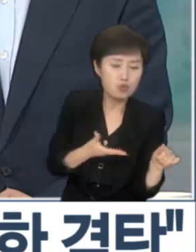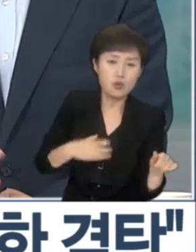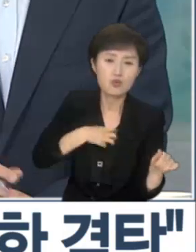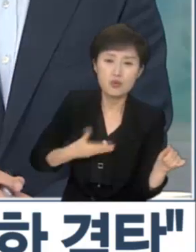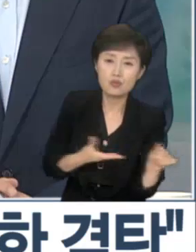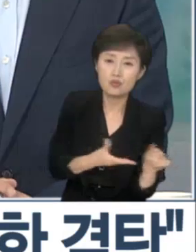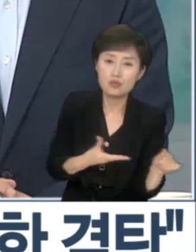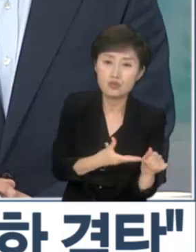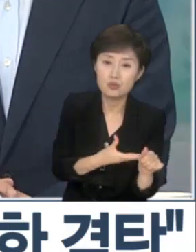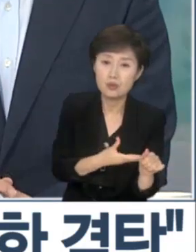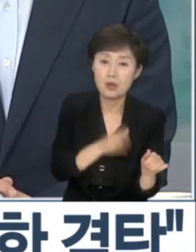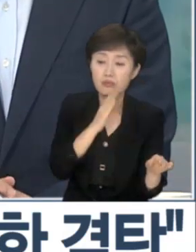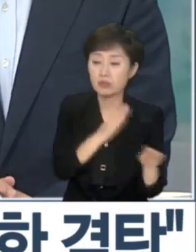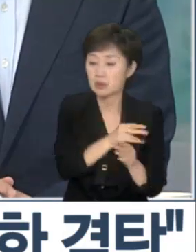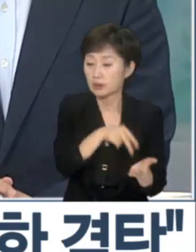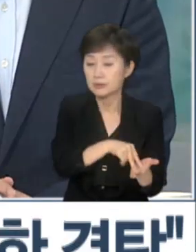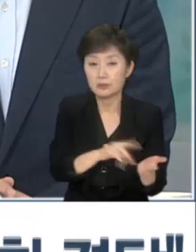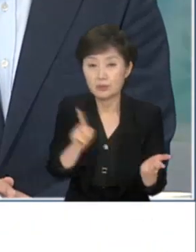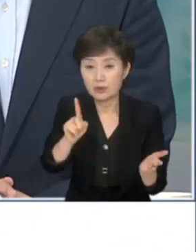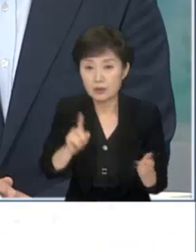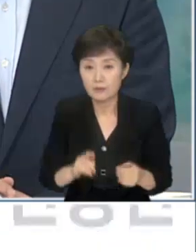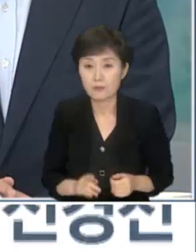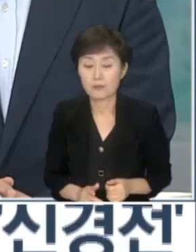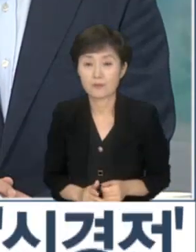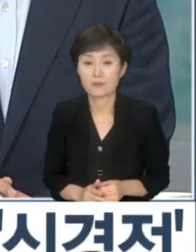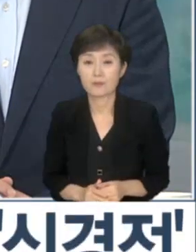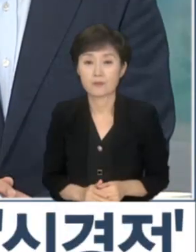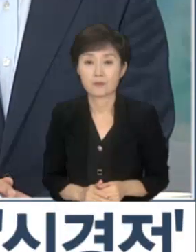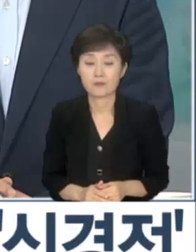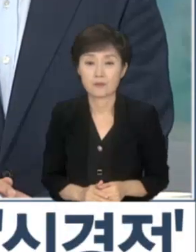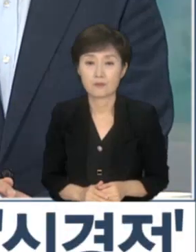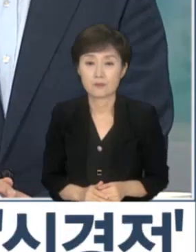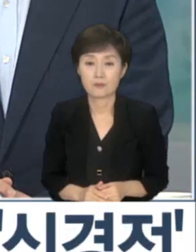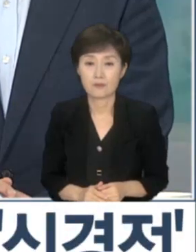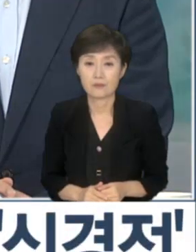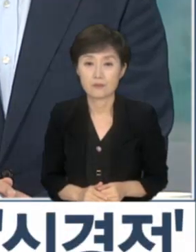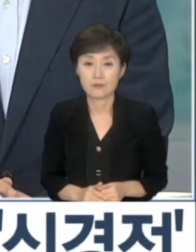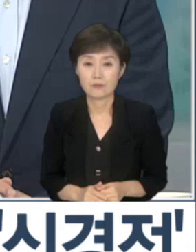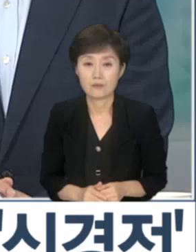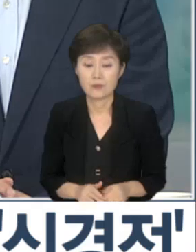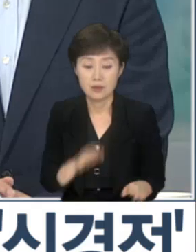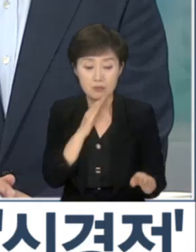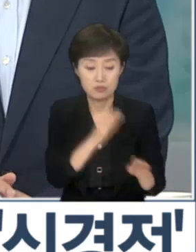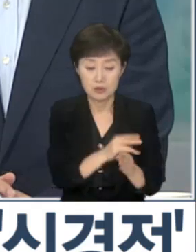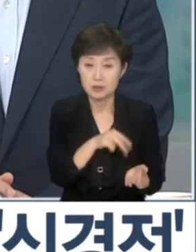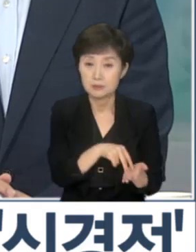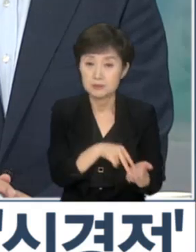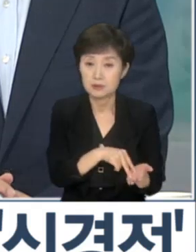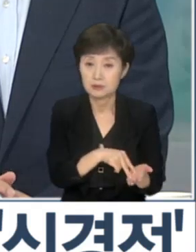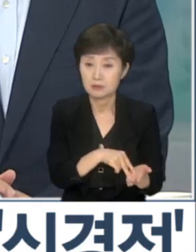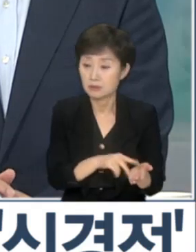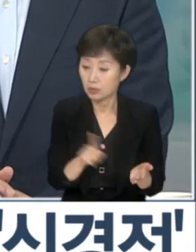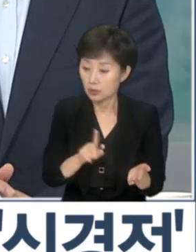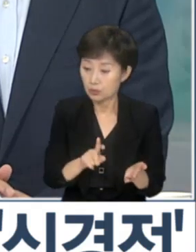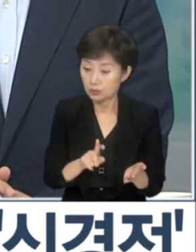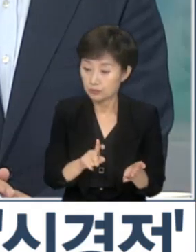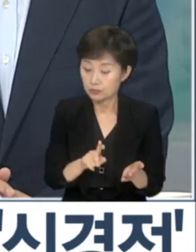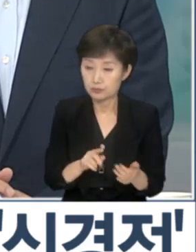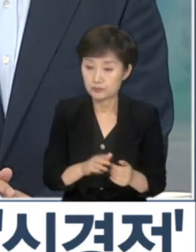건 아니겠습니까 그러면 북한은 어떻게 해야 되죠 우리는 어쨌거나 전 세계에